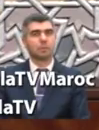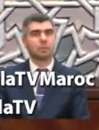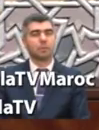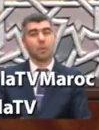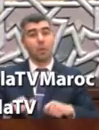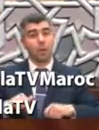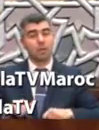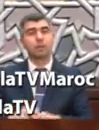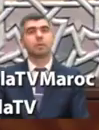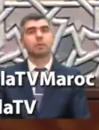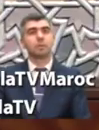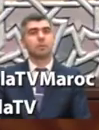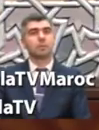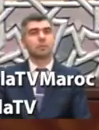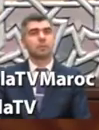سيد الوزير،